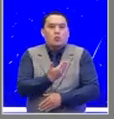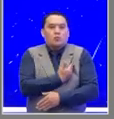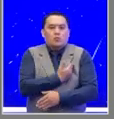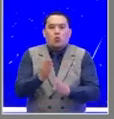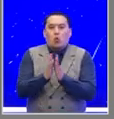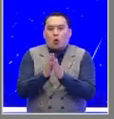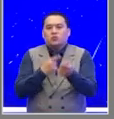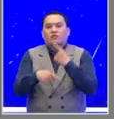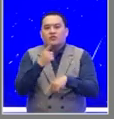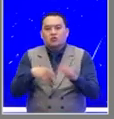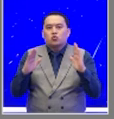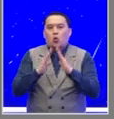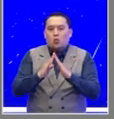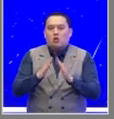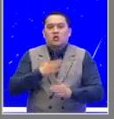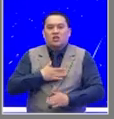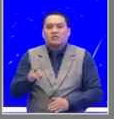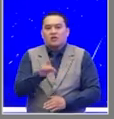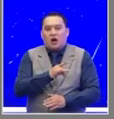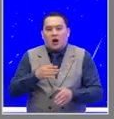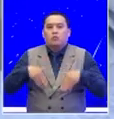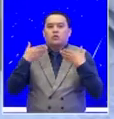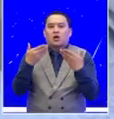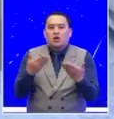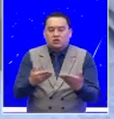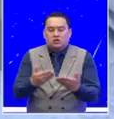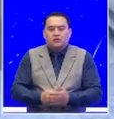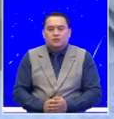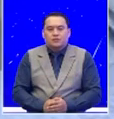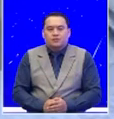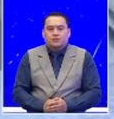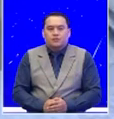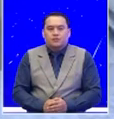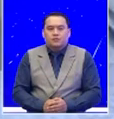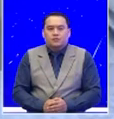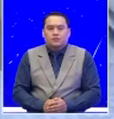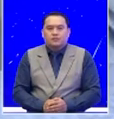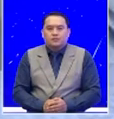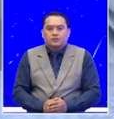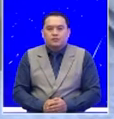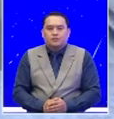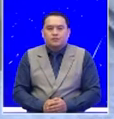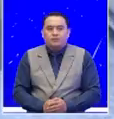содействие вернуться домой. Власти нашего региона на обращение среагировали оперативно.